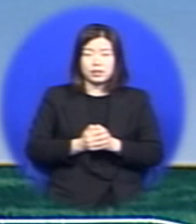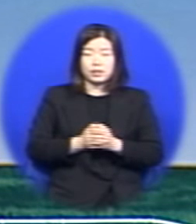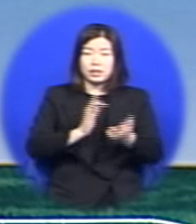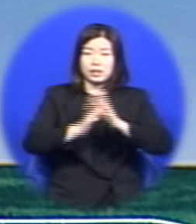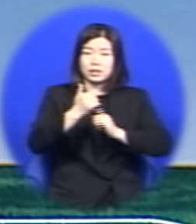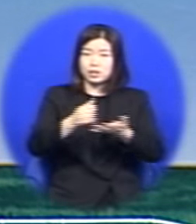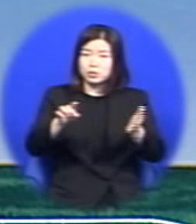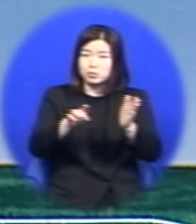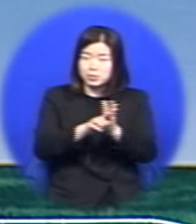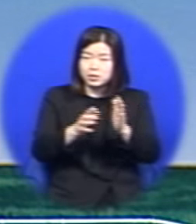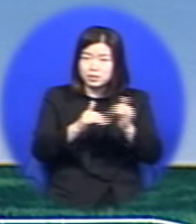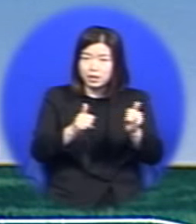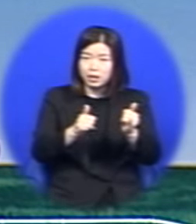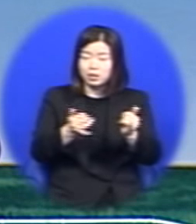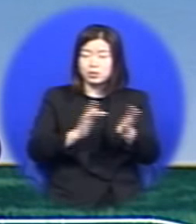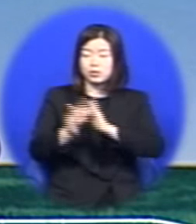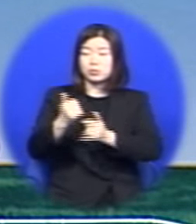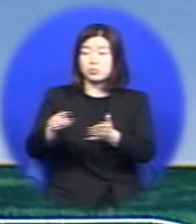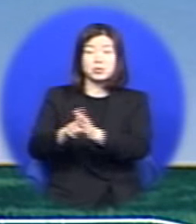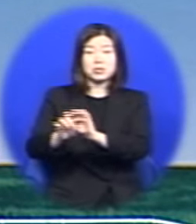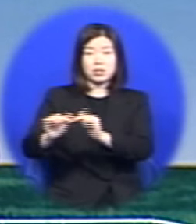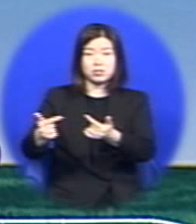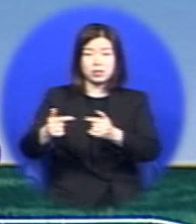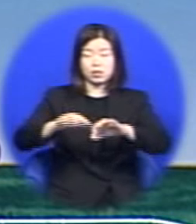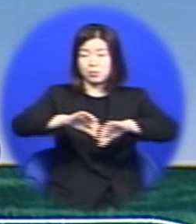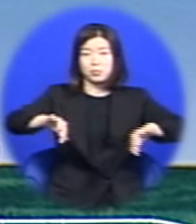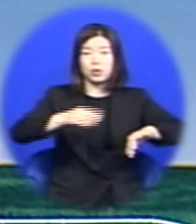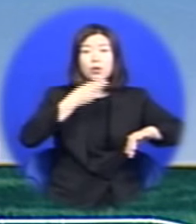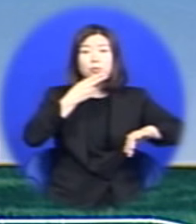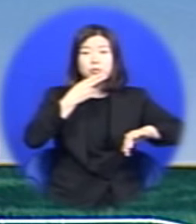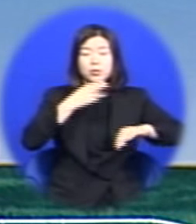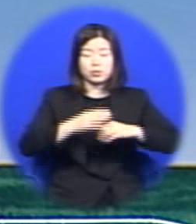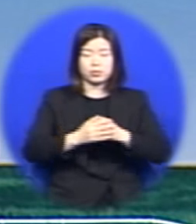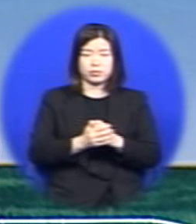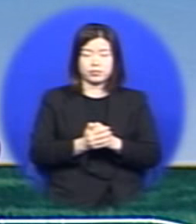예수 믿는 사람, 예수 믿지 않는 사람 구별 없습니다.